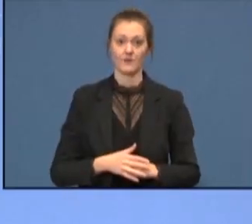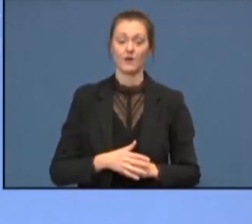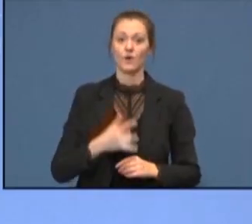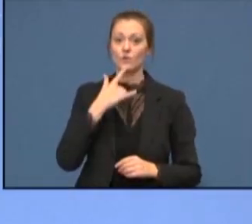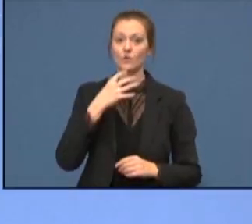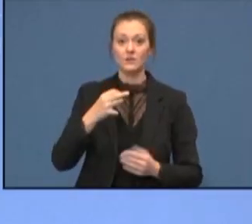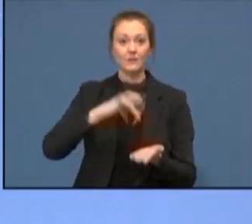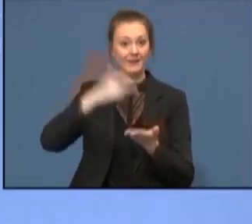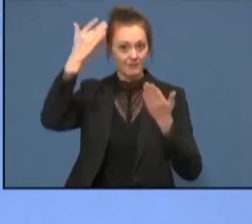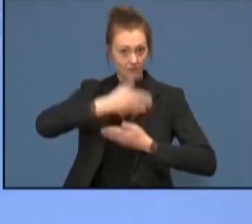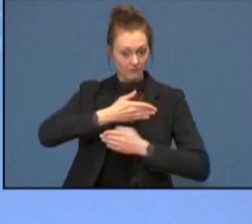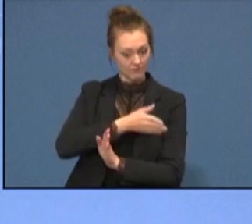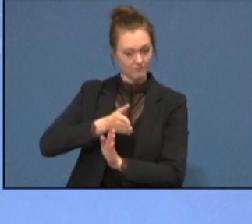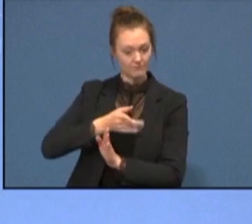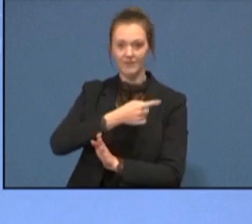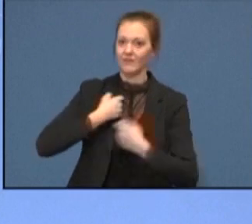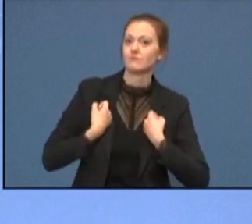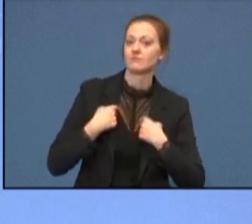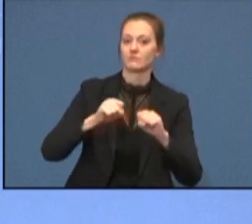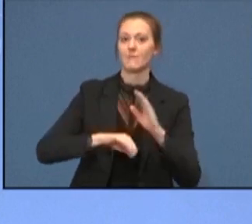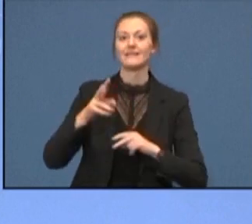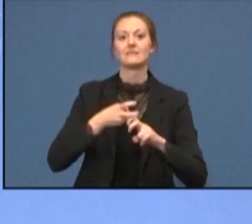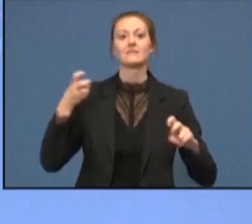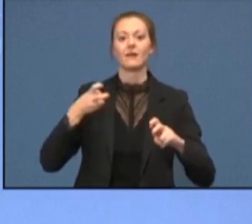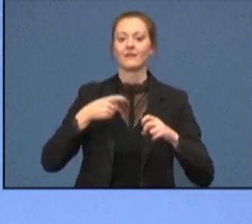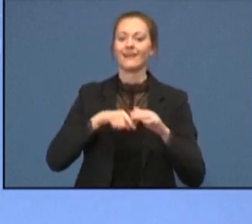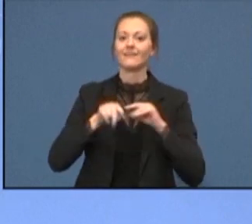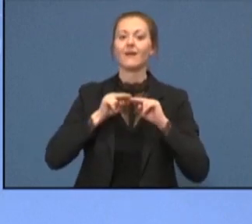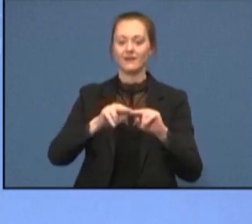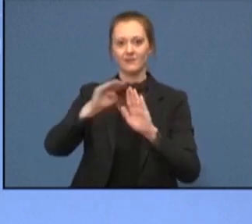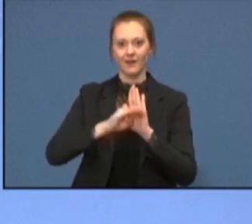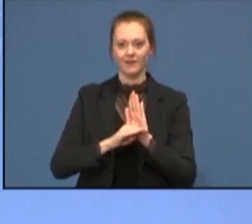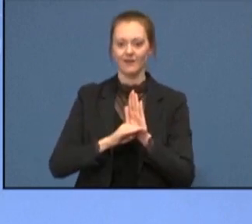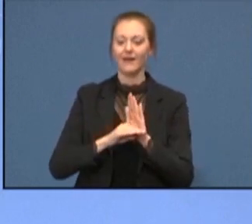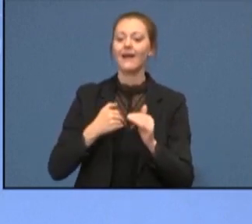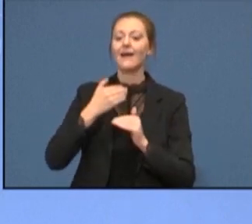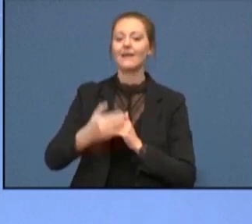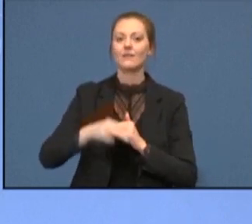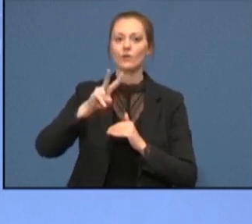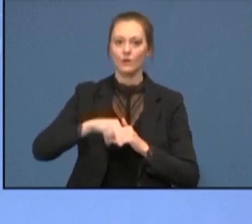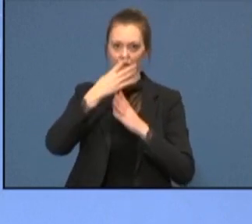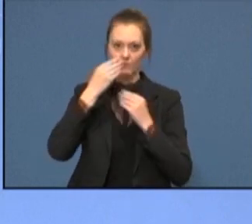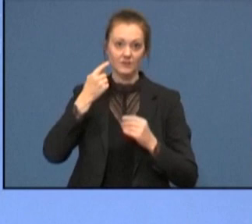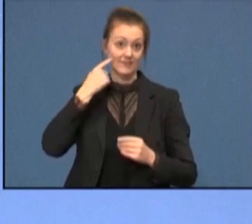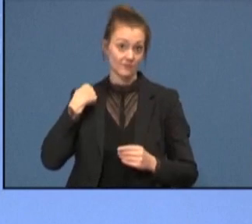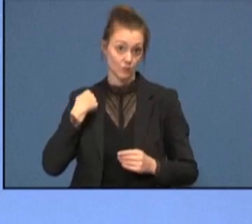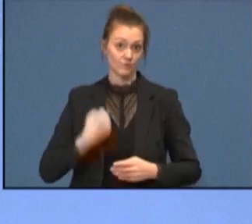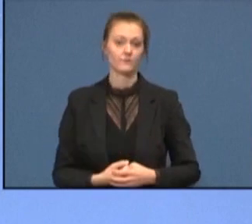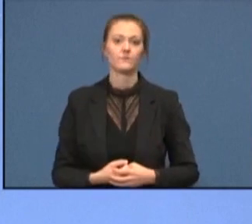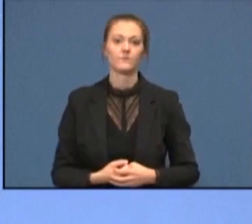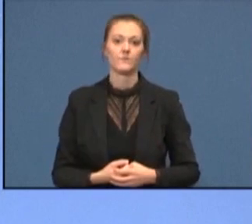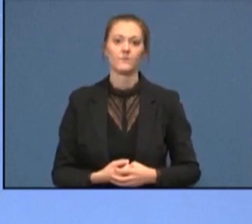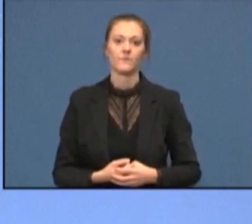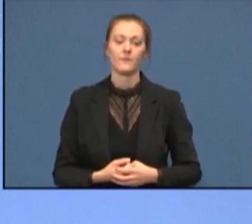La Norvegia, che fa parte dell'area Schengen, ha poco più di 5 milioni di abitanti e dall'inizio della pandemia ha registrato oltre